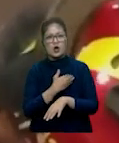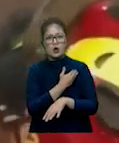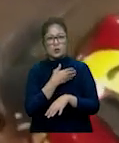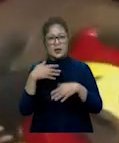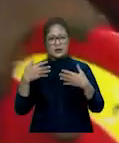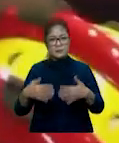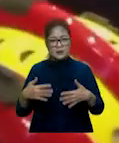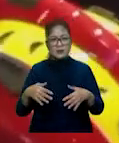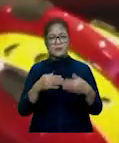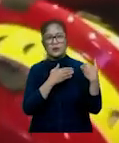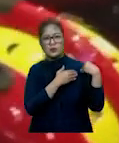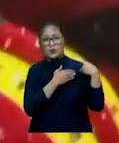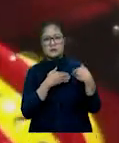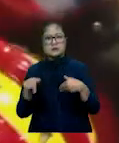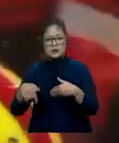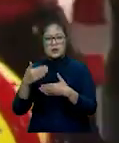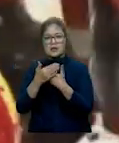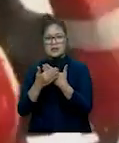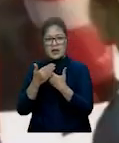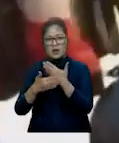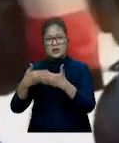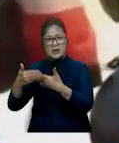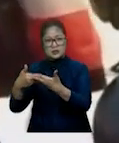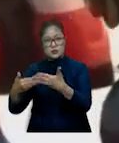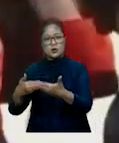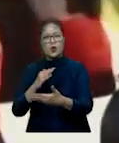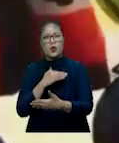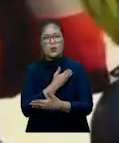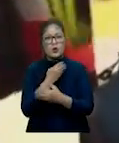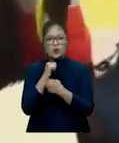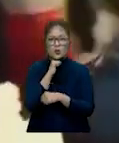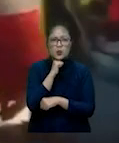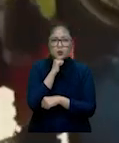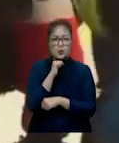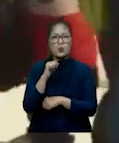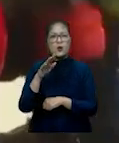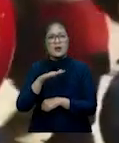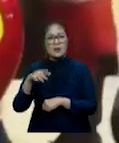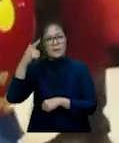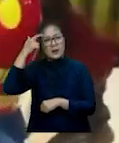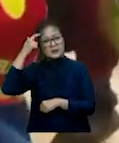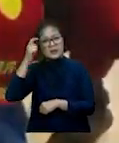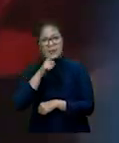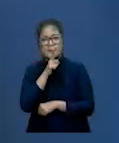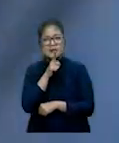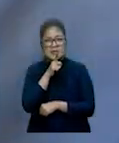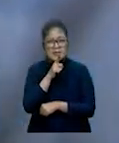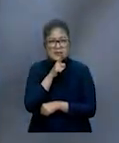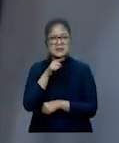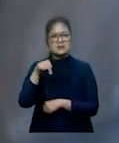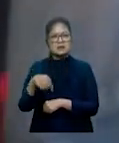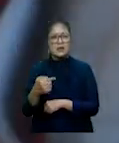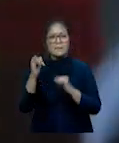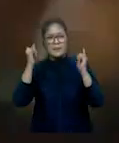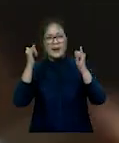medistuk mendapatkan perawatan lebih lanjut insiden ini terjadi saat korban yang sedang menunggu les bahasa Inggris bermain-main di